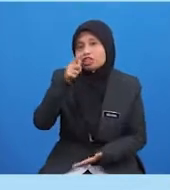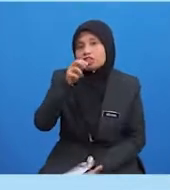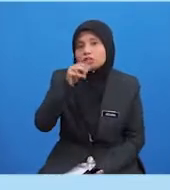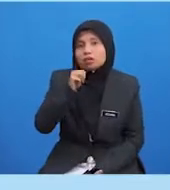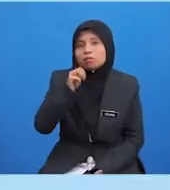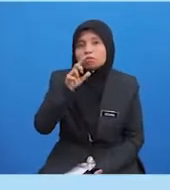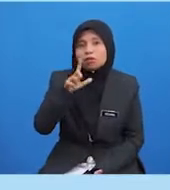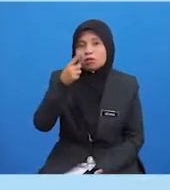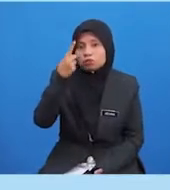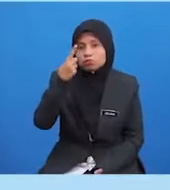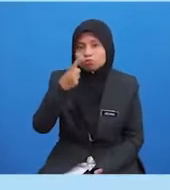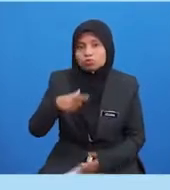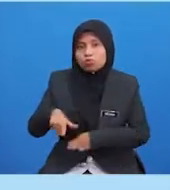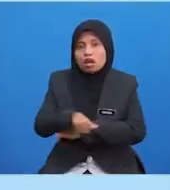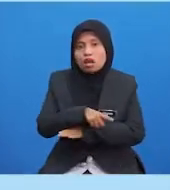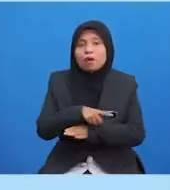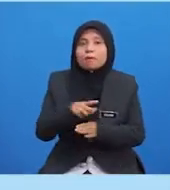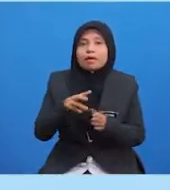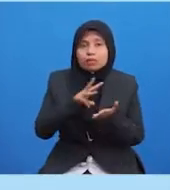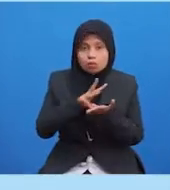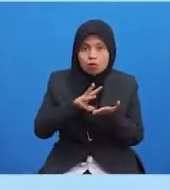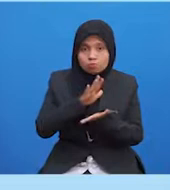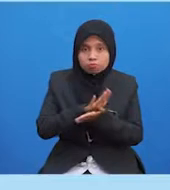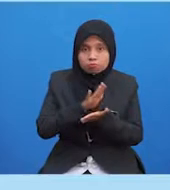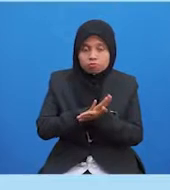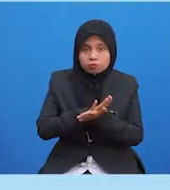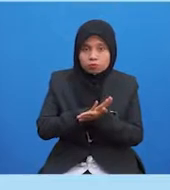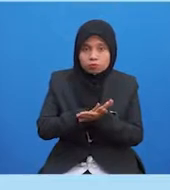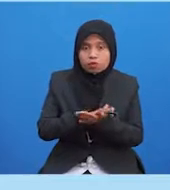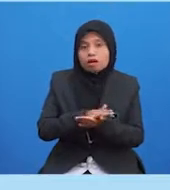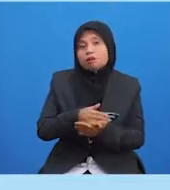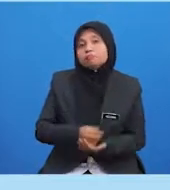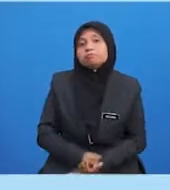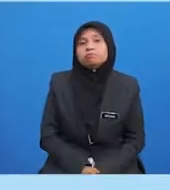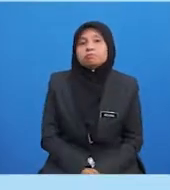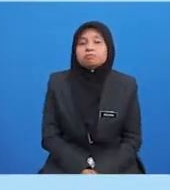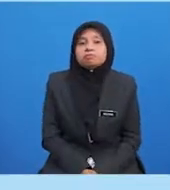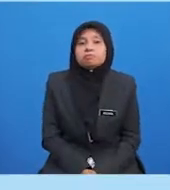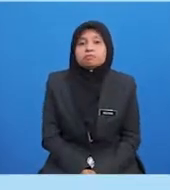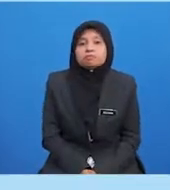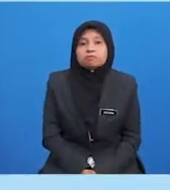teks laman web sekolah dalam atur cara HTML.